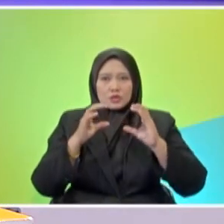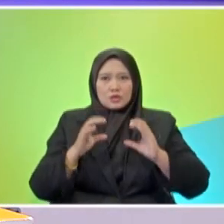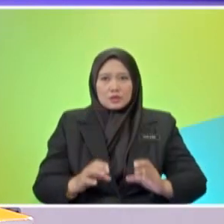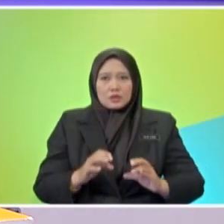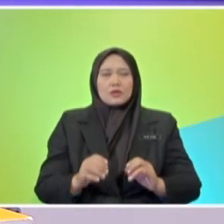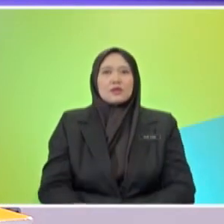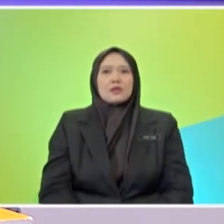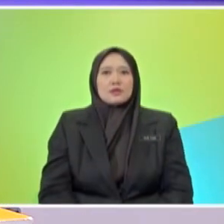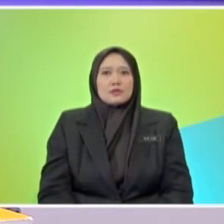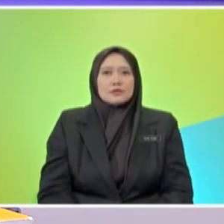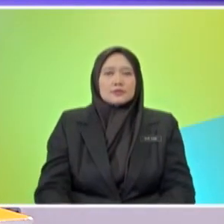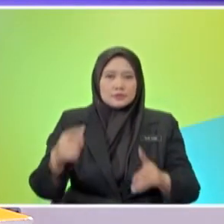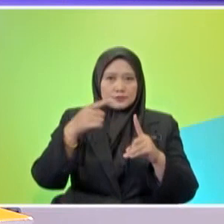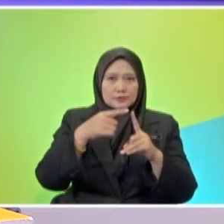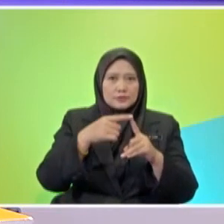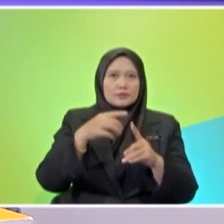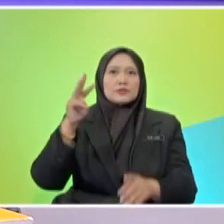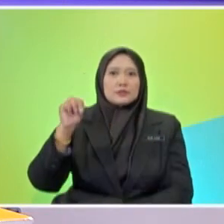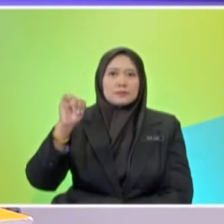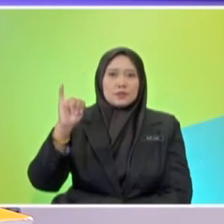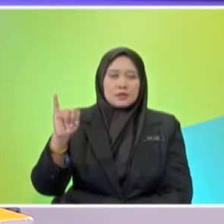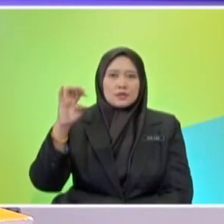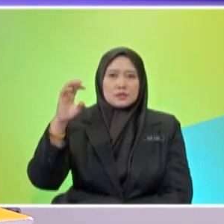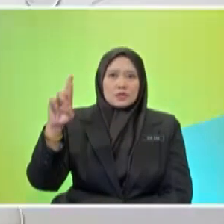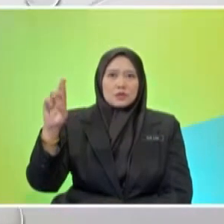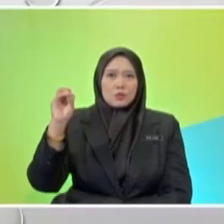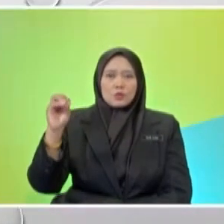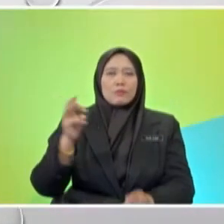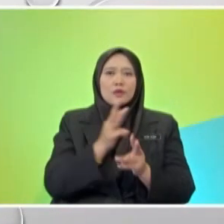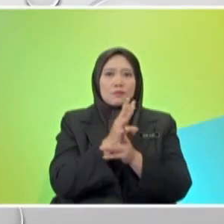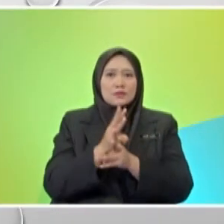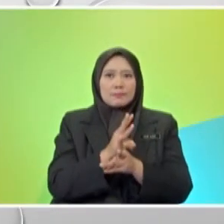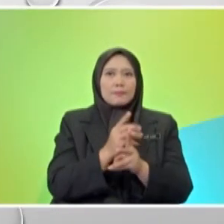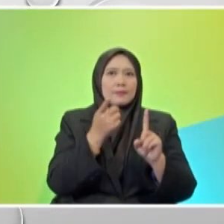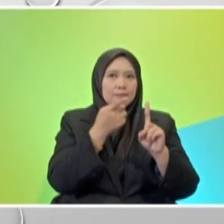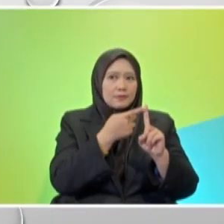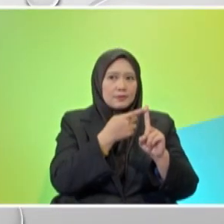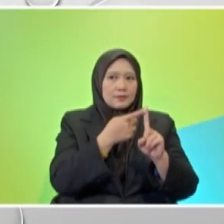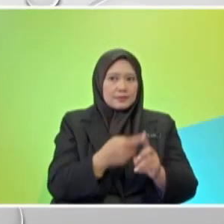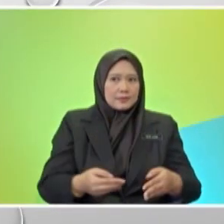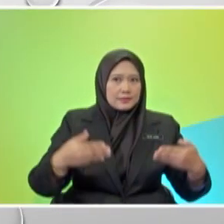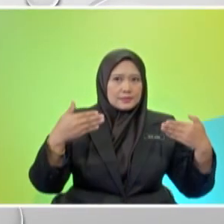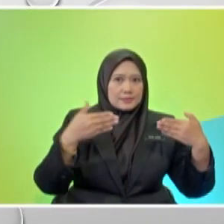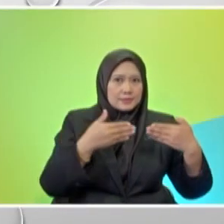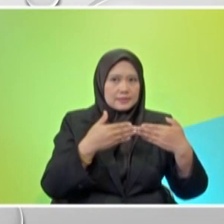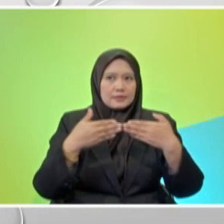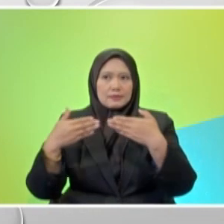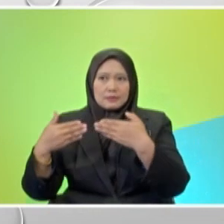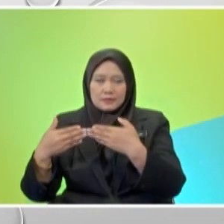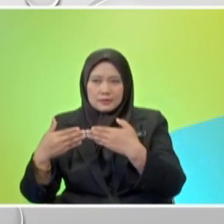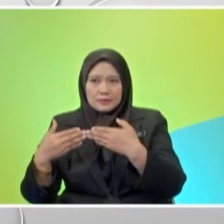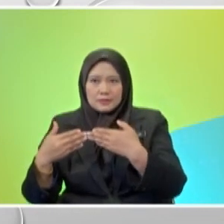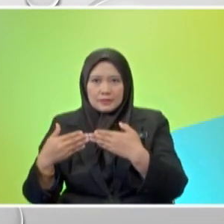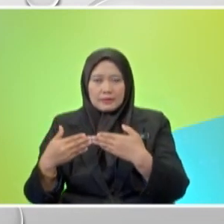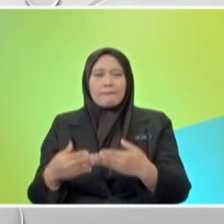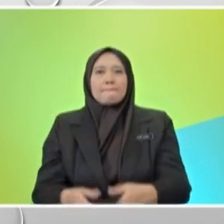Ifan. Kena buat apa cikgu? Langkah pertama sudah tentu kita kena sambungkan dulu papan mikro pengawal tersebut ke